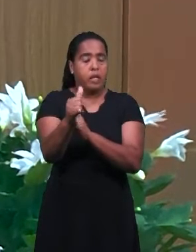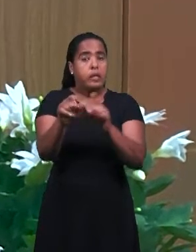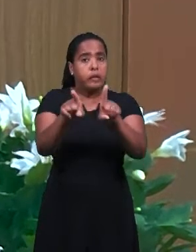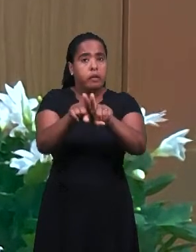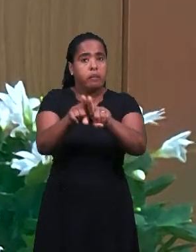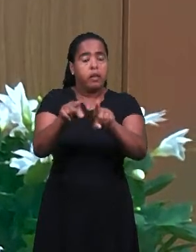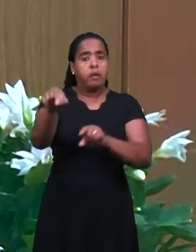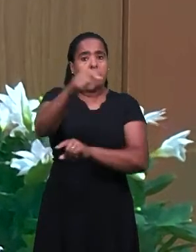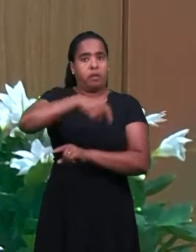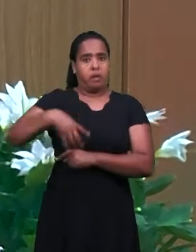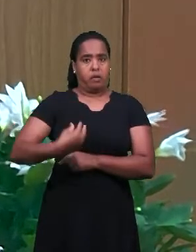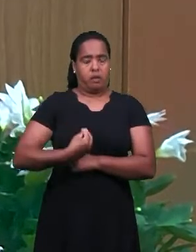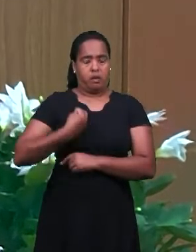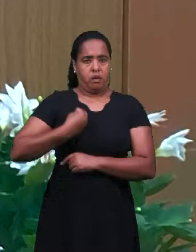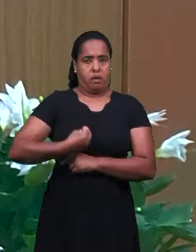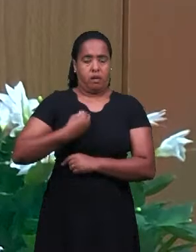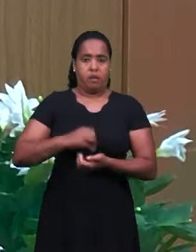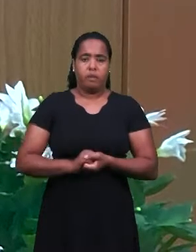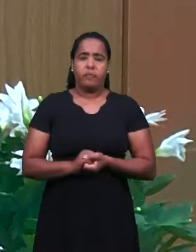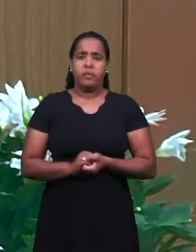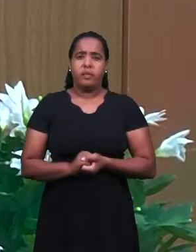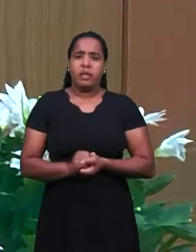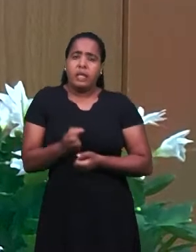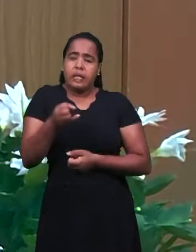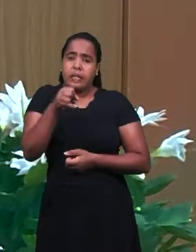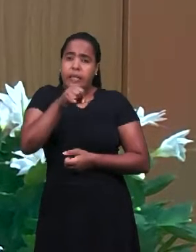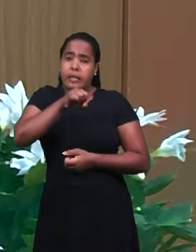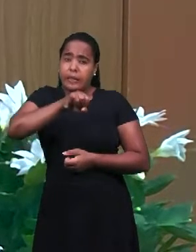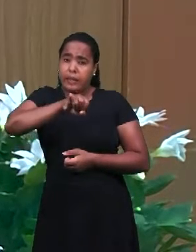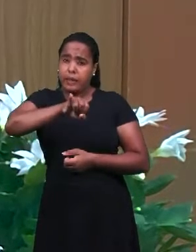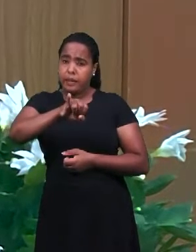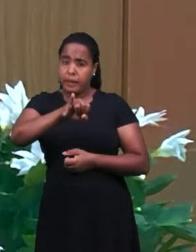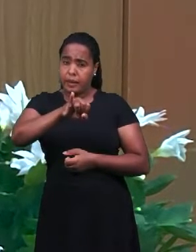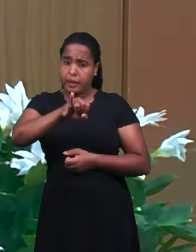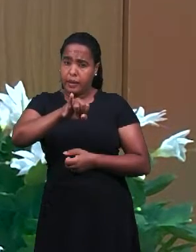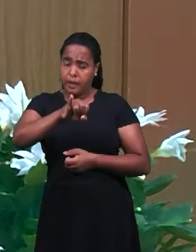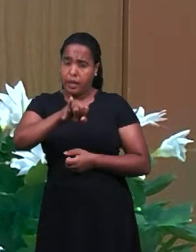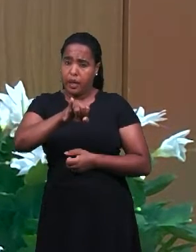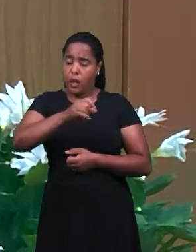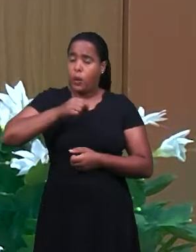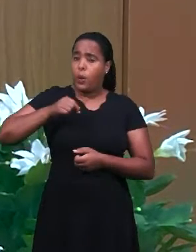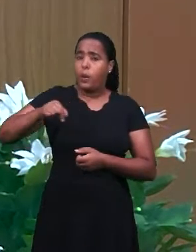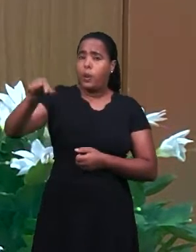для нас. Если мы начнем